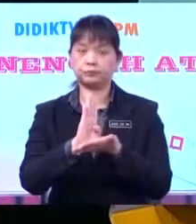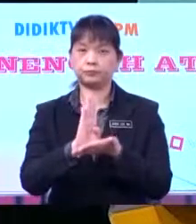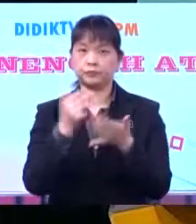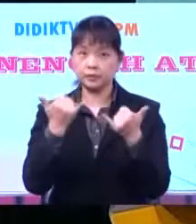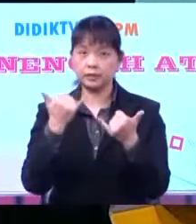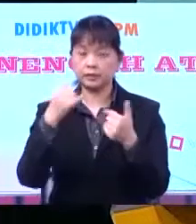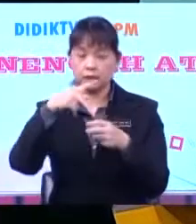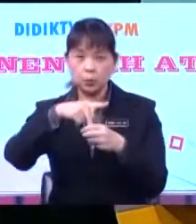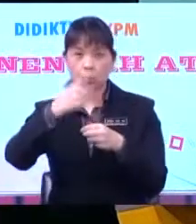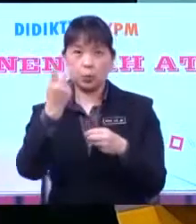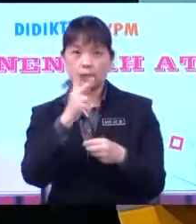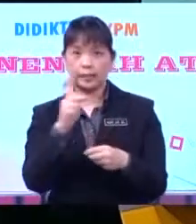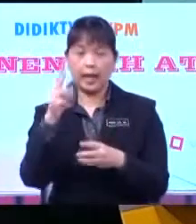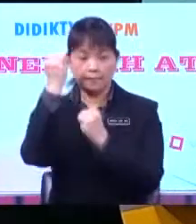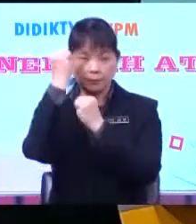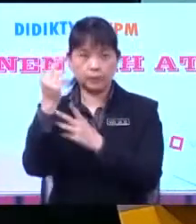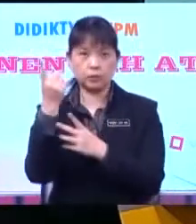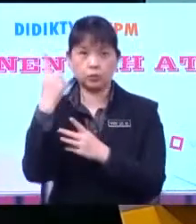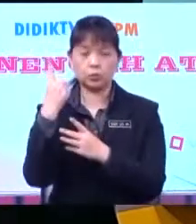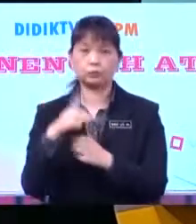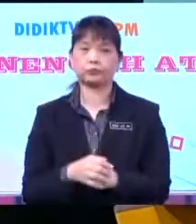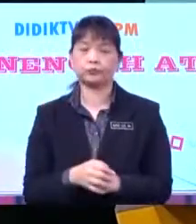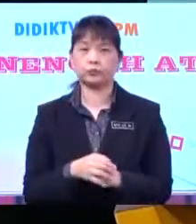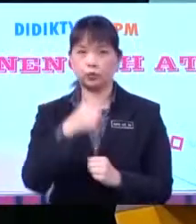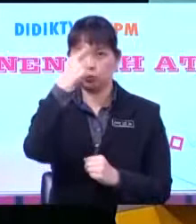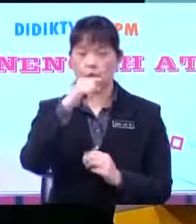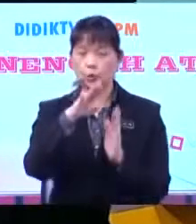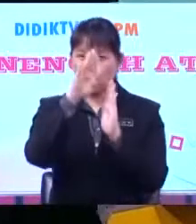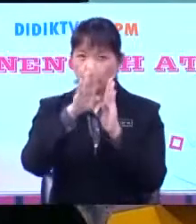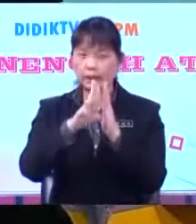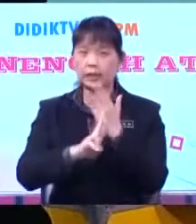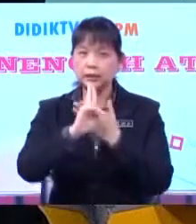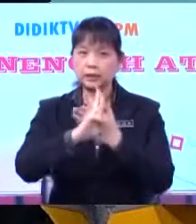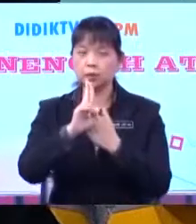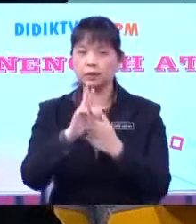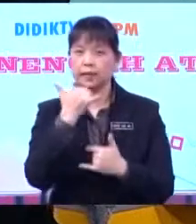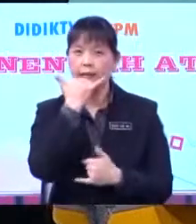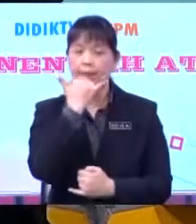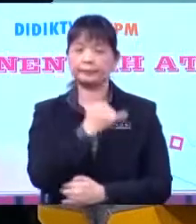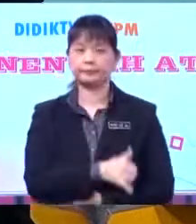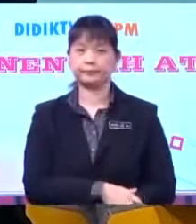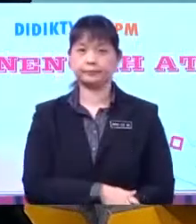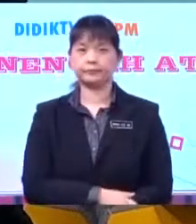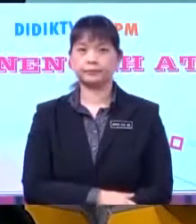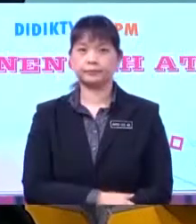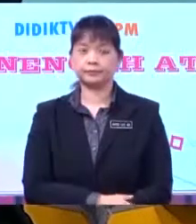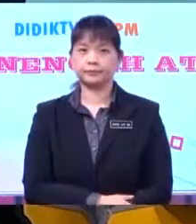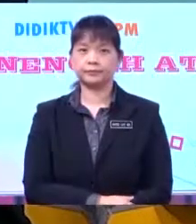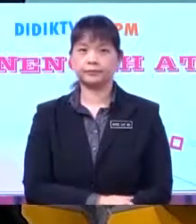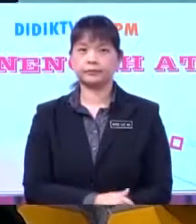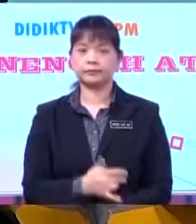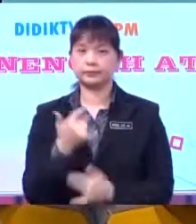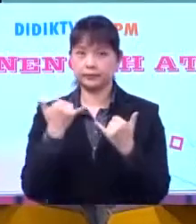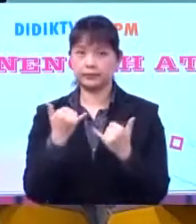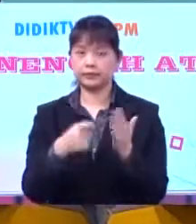Muhammad dahulu supaya mengurangkan risiko silap menggunakan warna yang pertama kali lah di sana